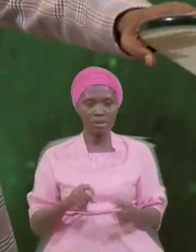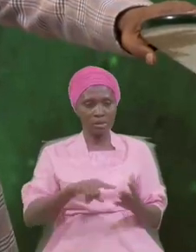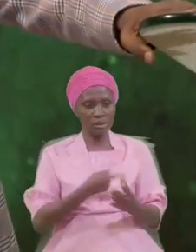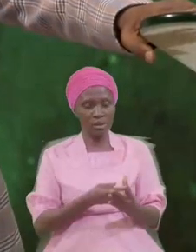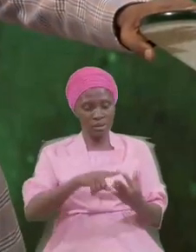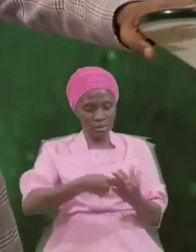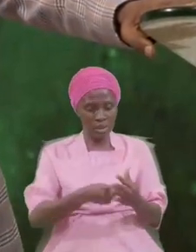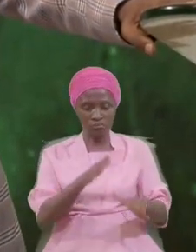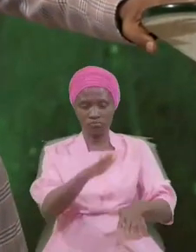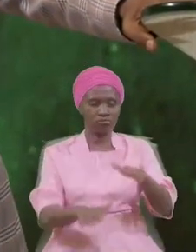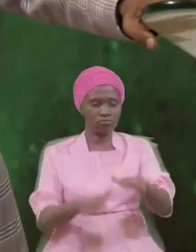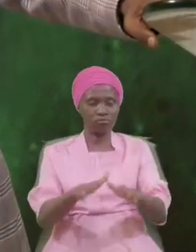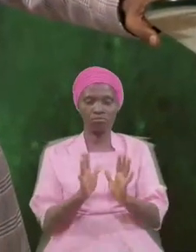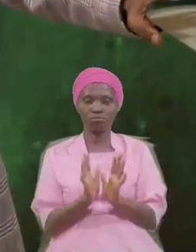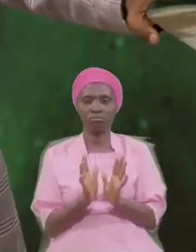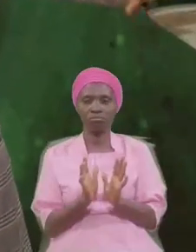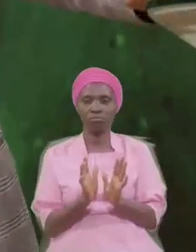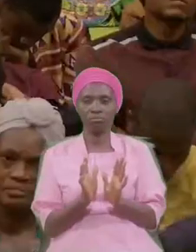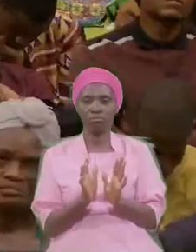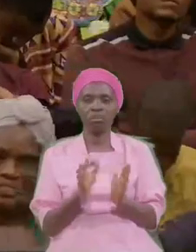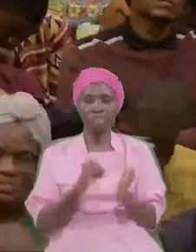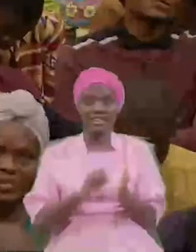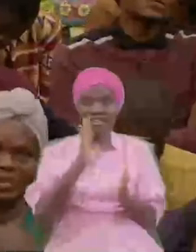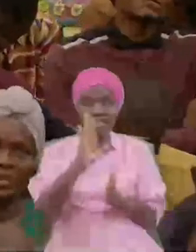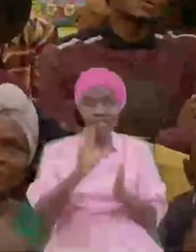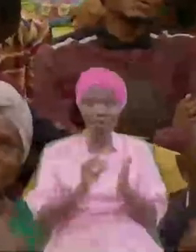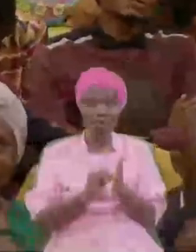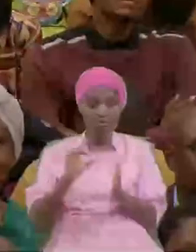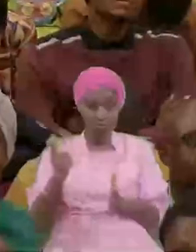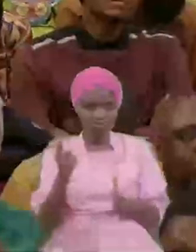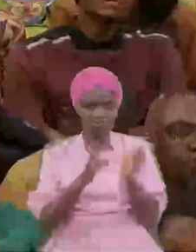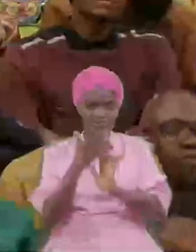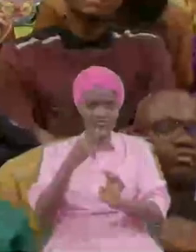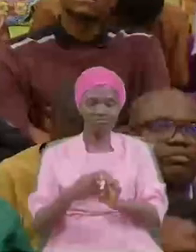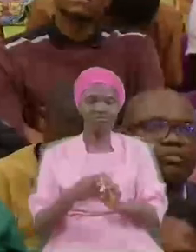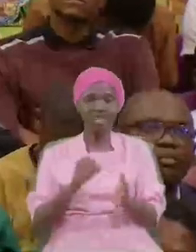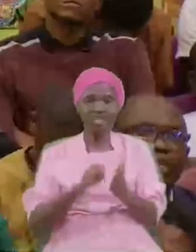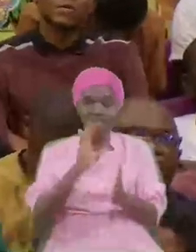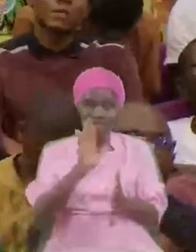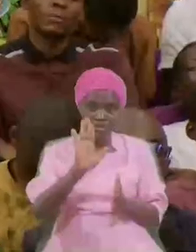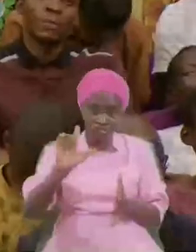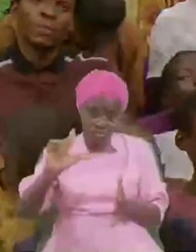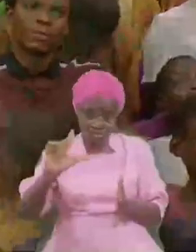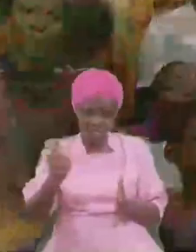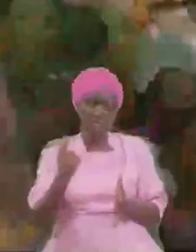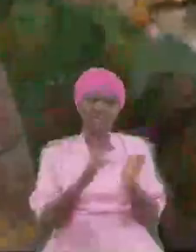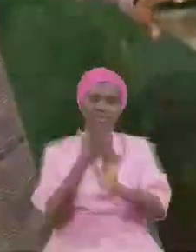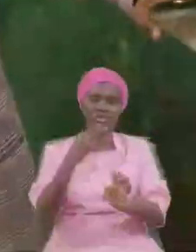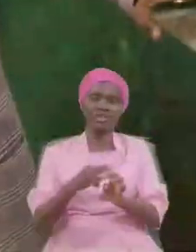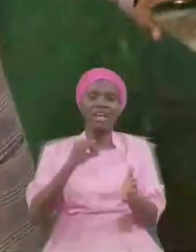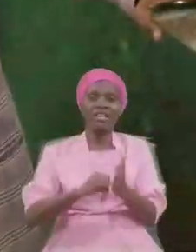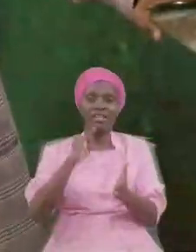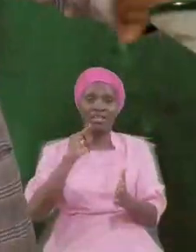et marcha. C'est votre tour. Et il se leva d'un bond et marcha. C'est